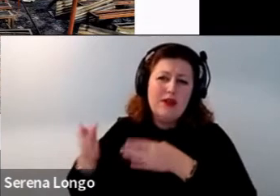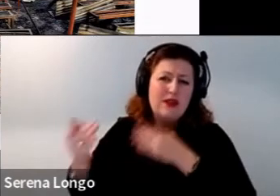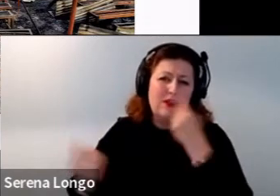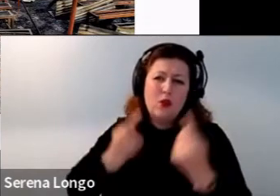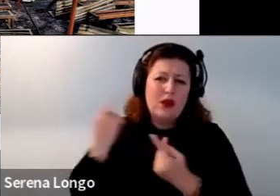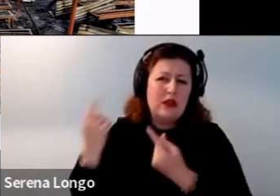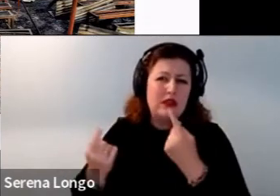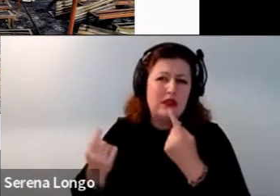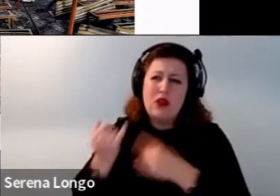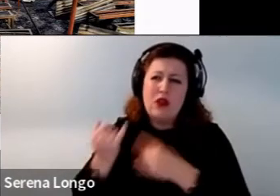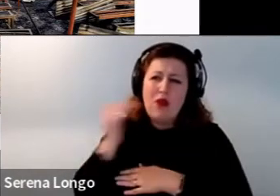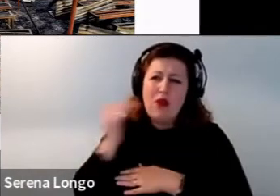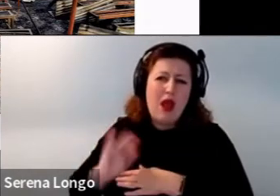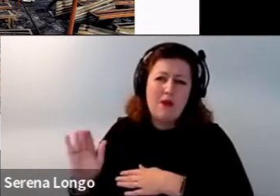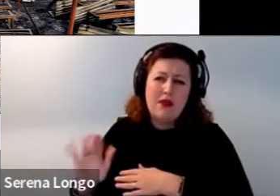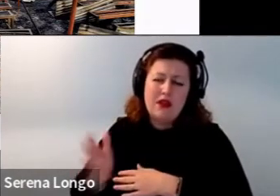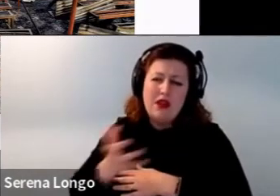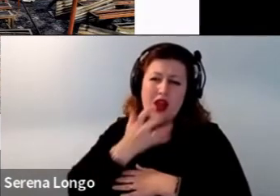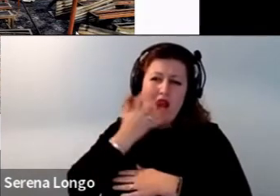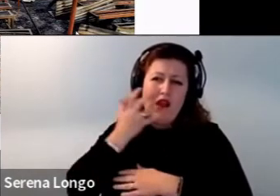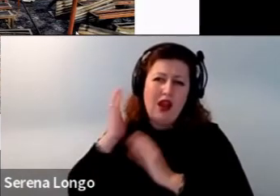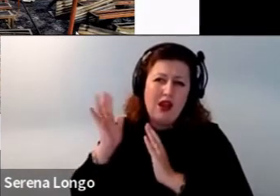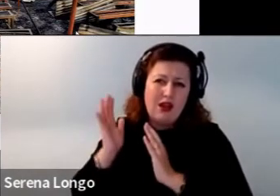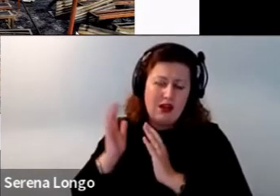tanti bambini.